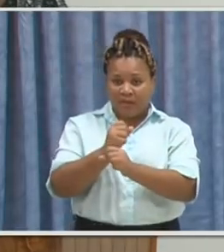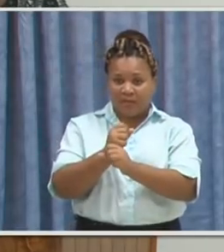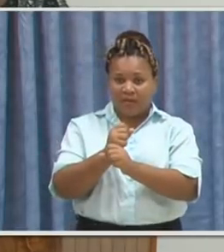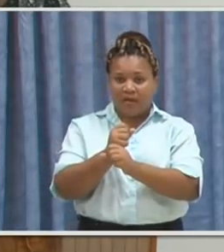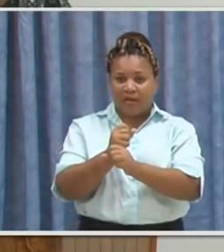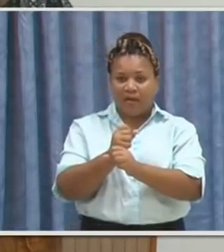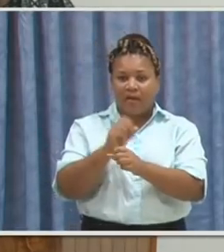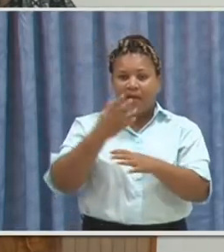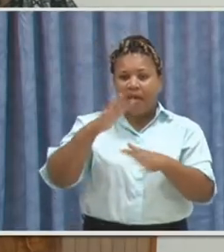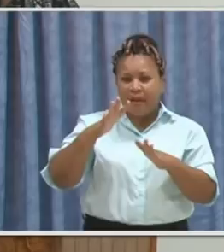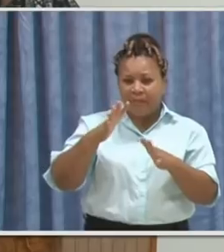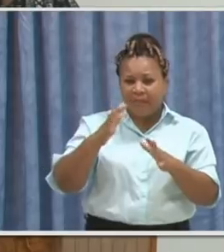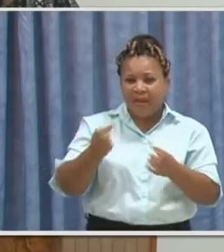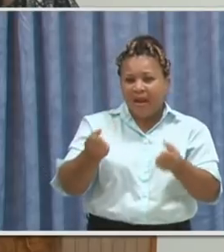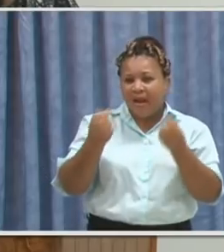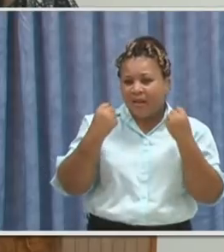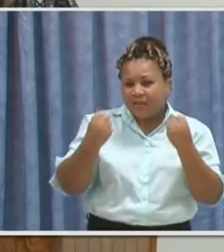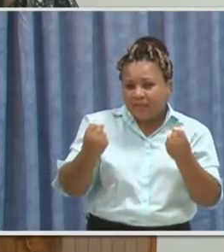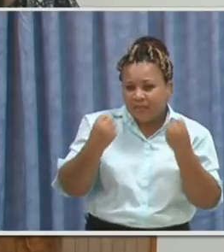psychosocial.